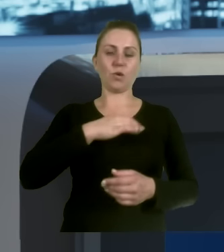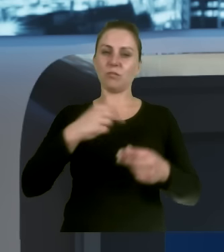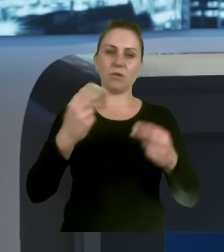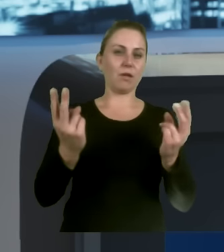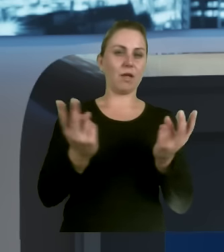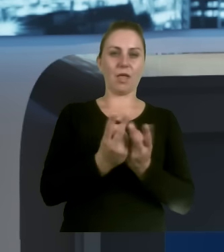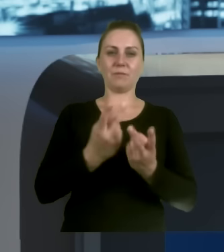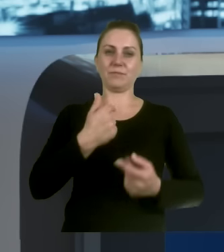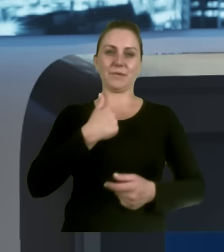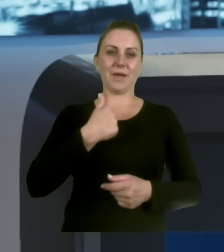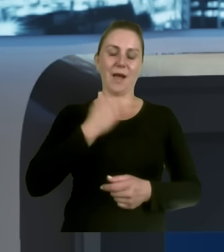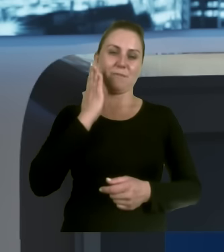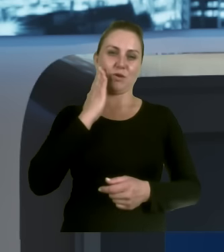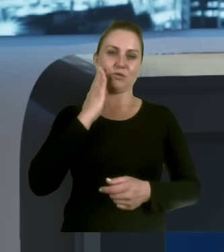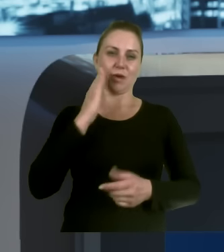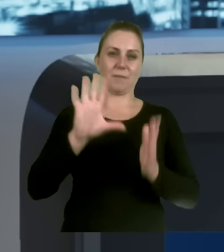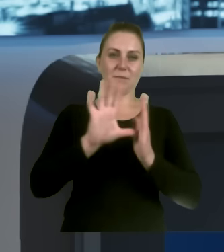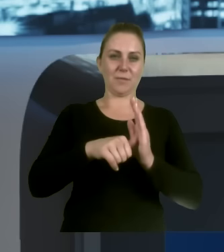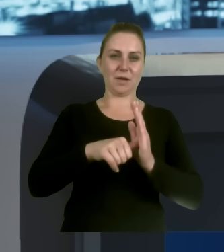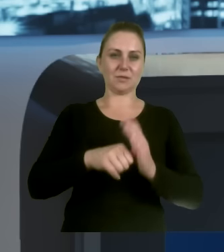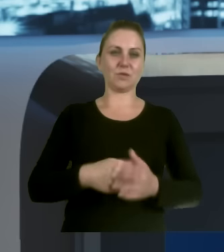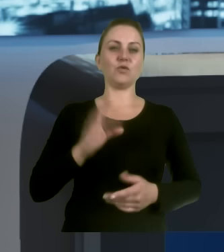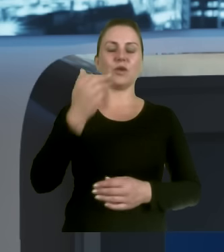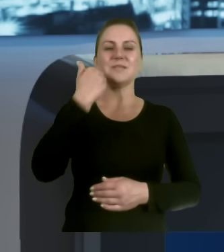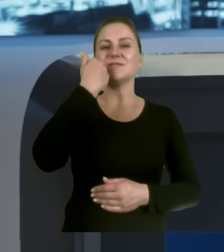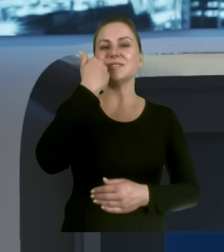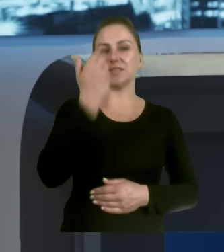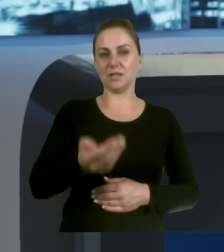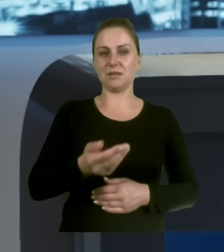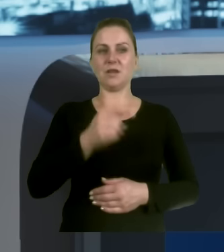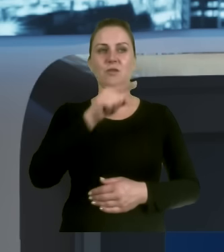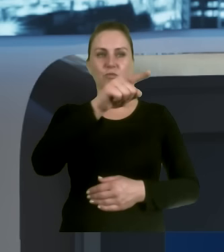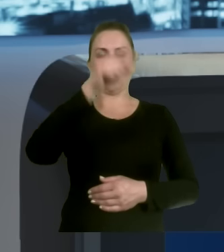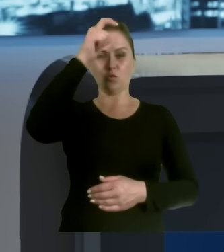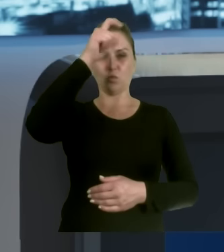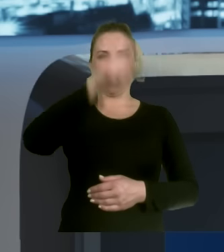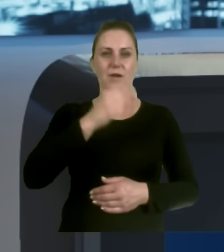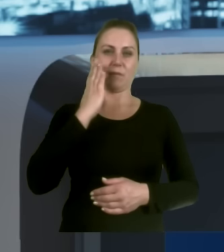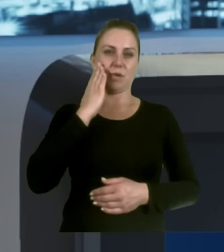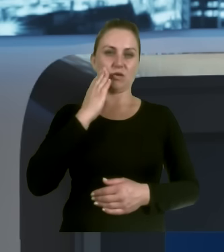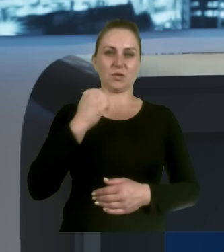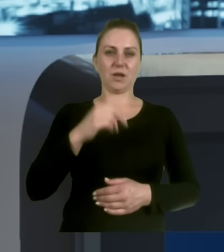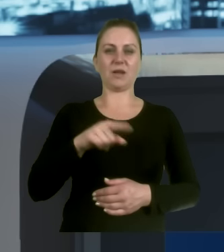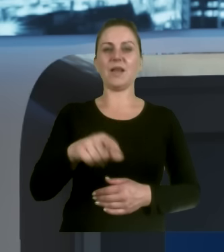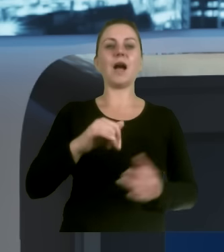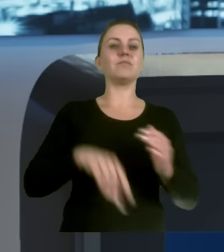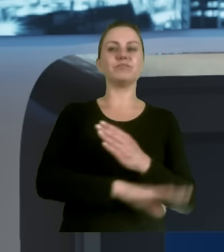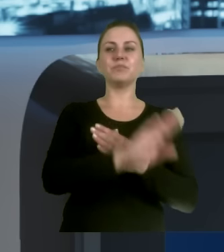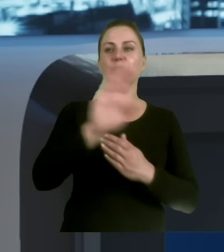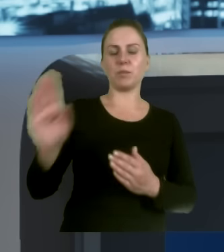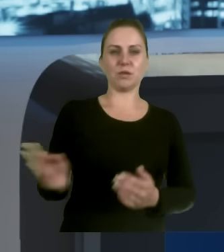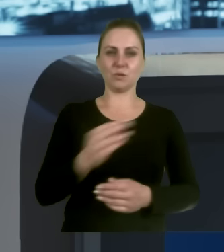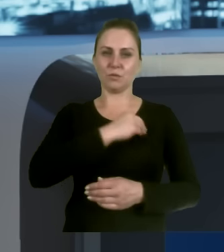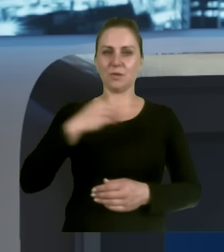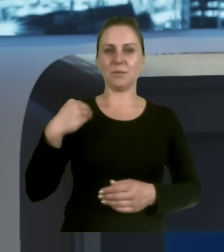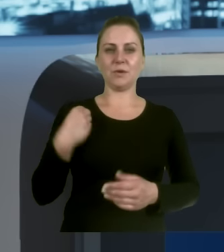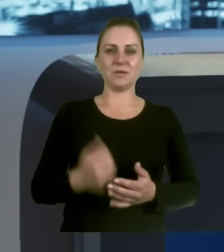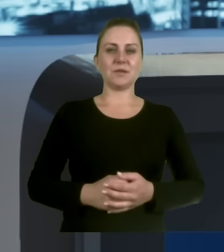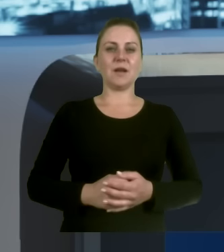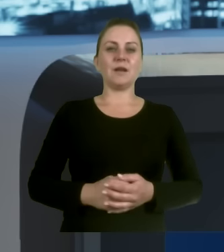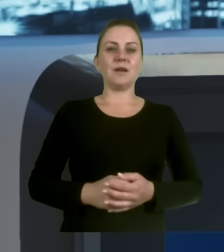Ostrówku, w którym ja mieszkam. Wstyd, że taki człowiek tutaj mieszka i w jakiś sposób reprezentuje Polskę. To jest